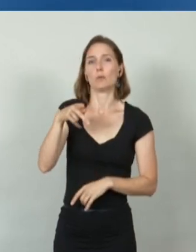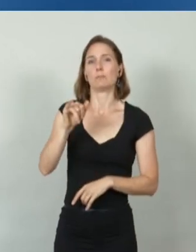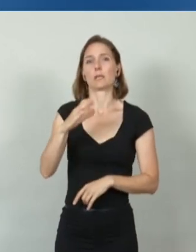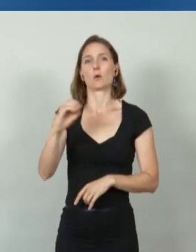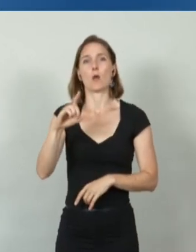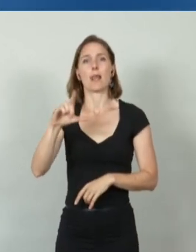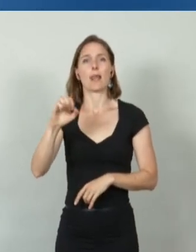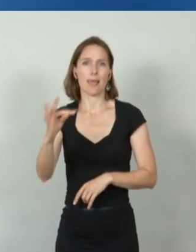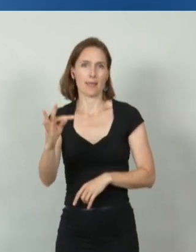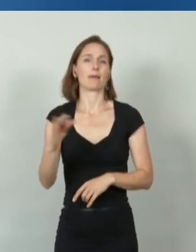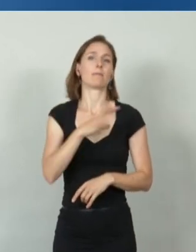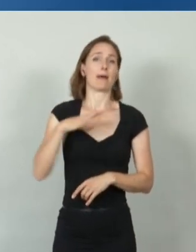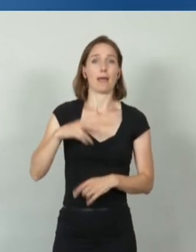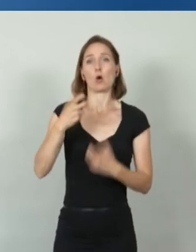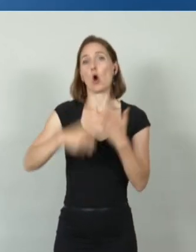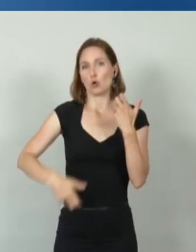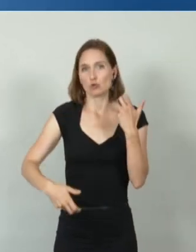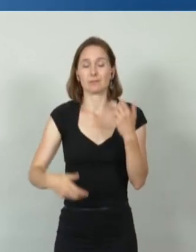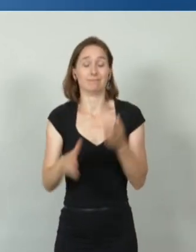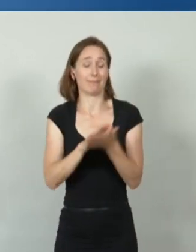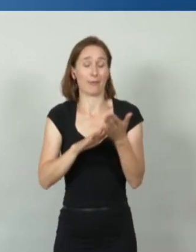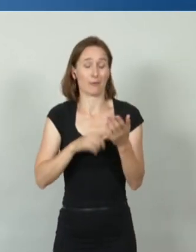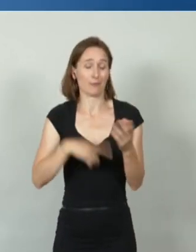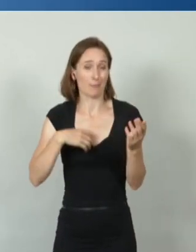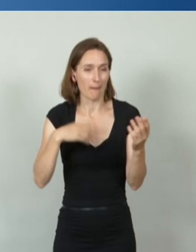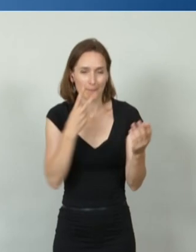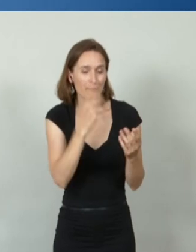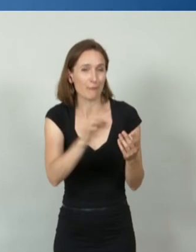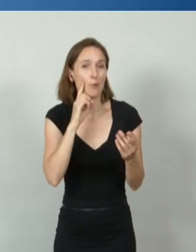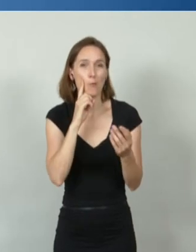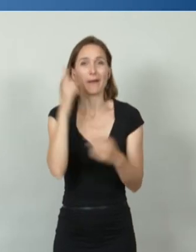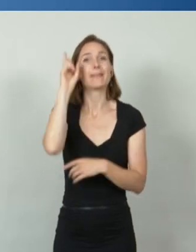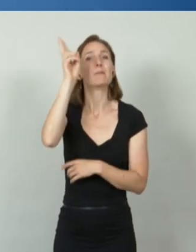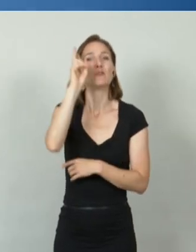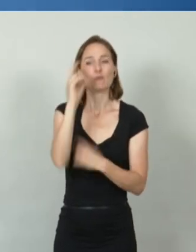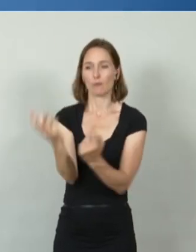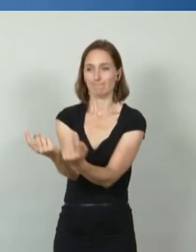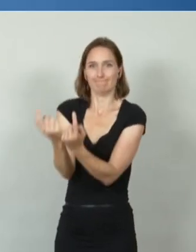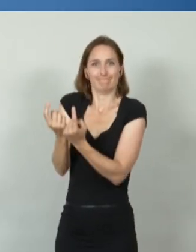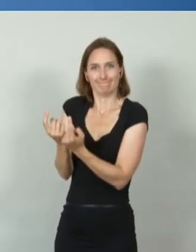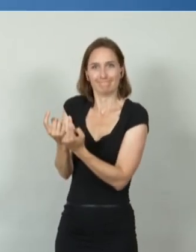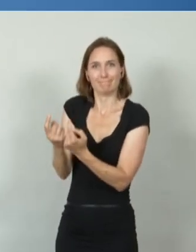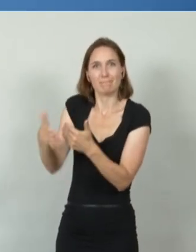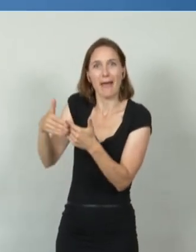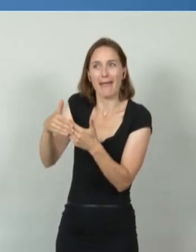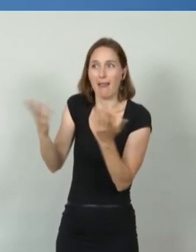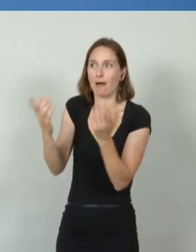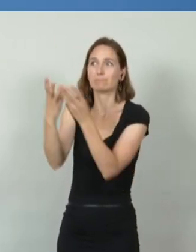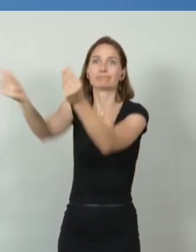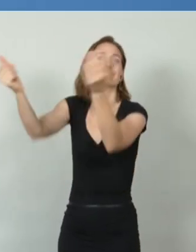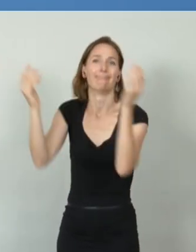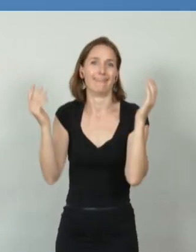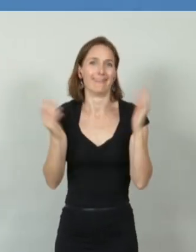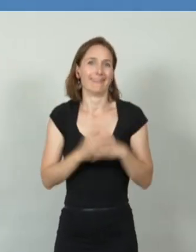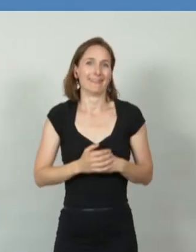Madame rocher excusez-moi je vous avais perdu de vue parce que d'habitude vous êtes là tout prêt dans les réorganisation vous avez disparu donc